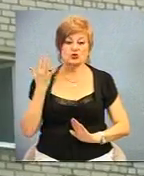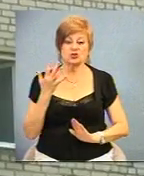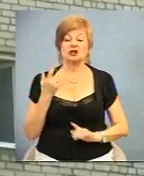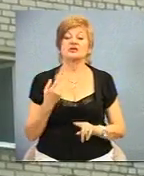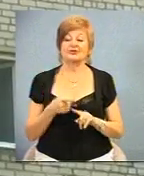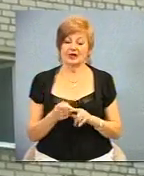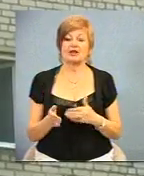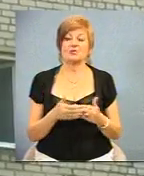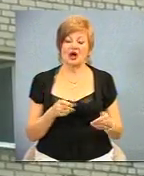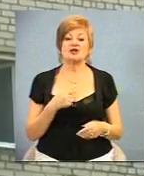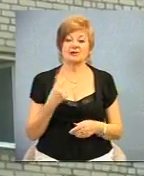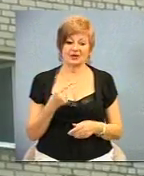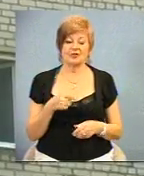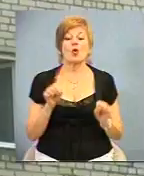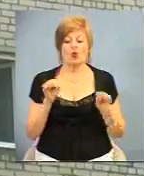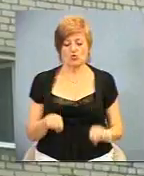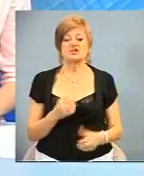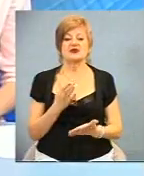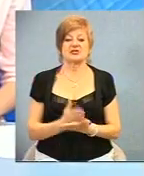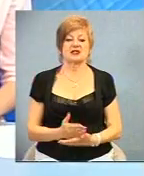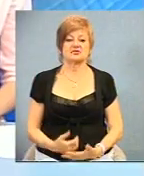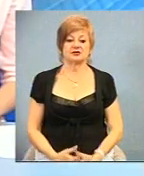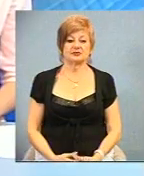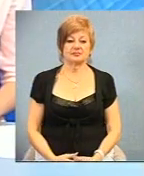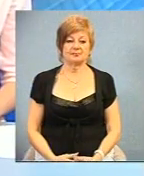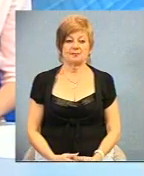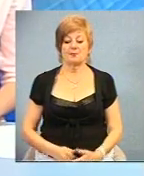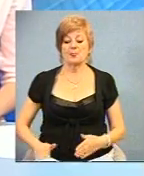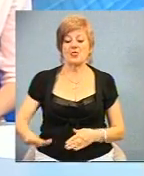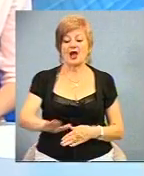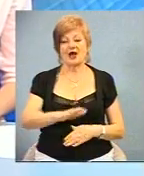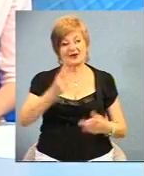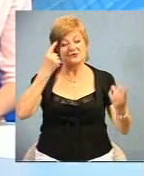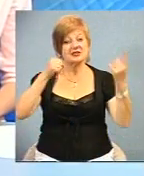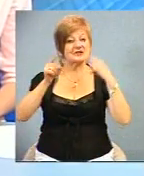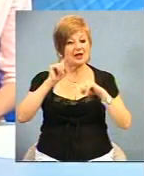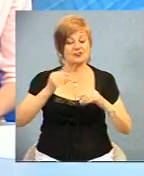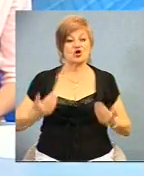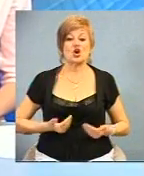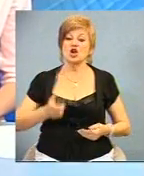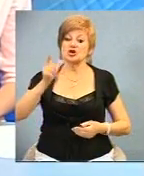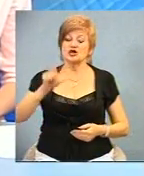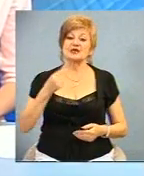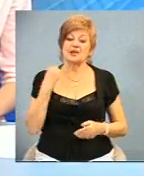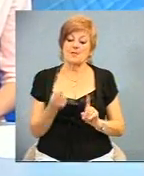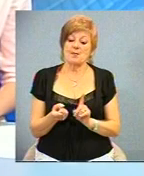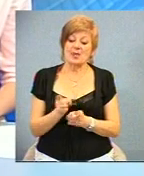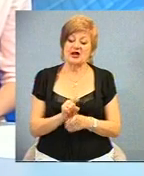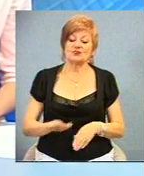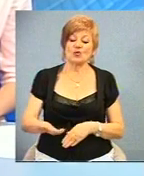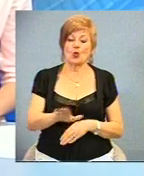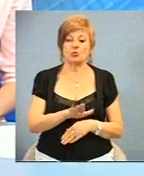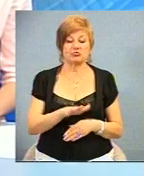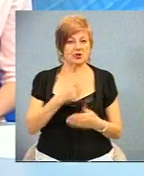свідчить практика, можливості для цього є. Галявина казок у середмісті. Житель Запоріжжя перетворює подвір'я на